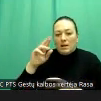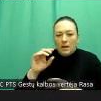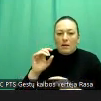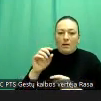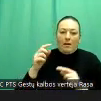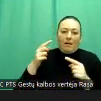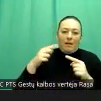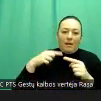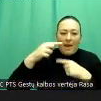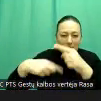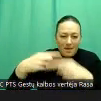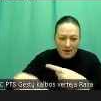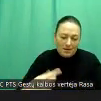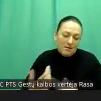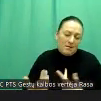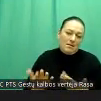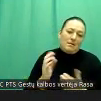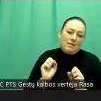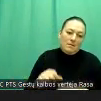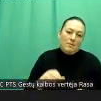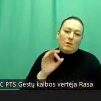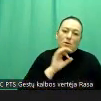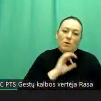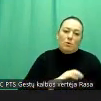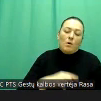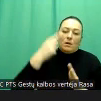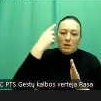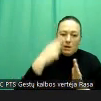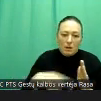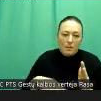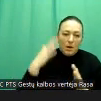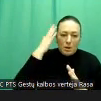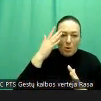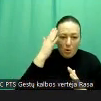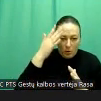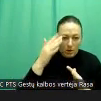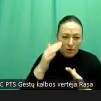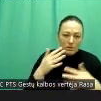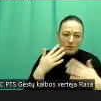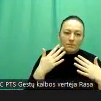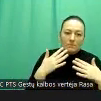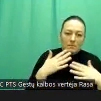Taigi, naudojant tikimybių teoriją, sakykime, matematikos programoje,